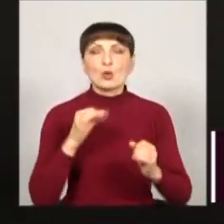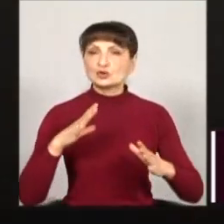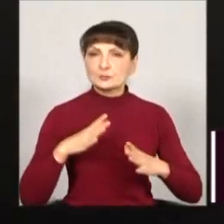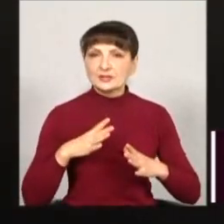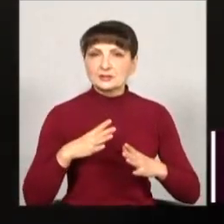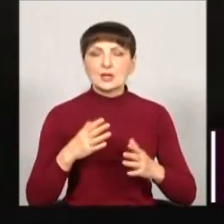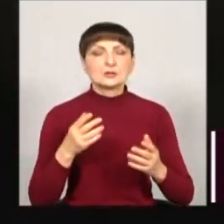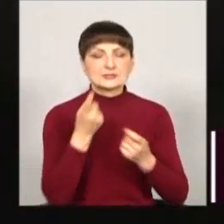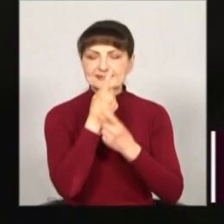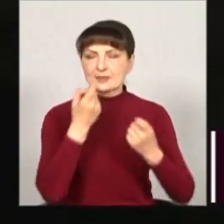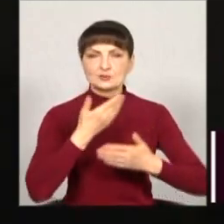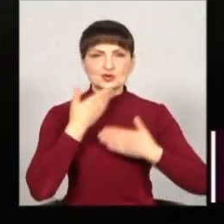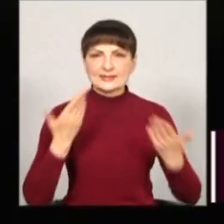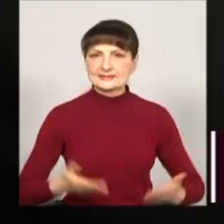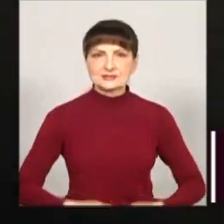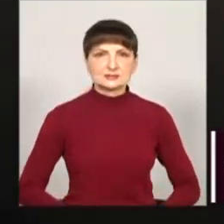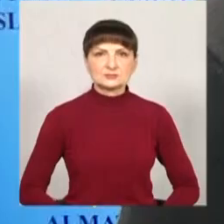веществ, не сообщается.